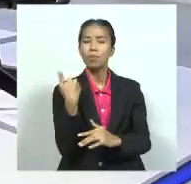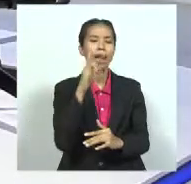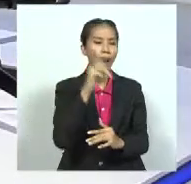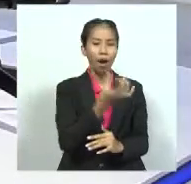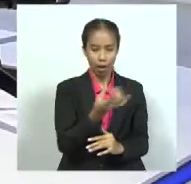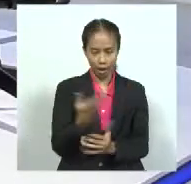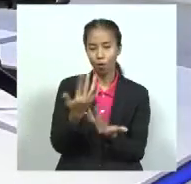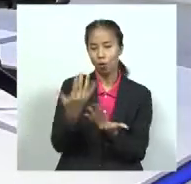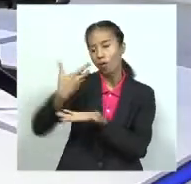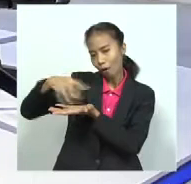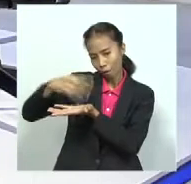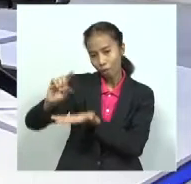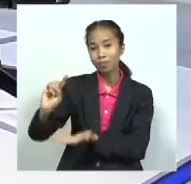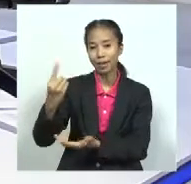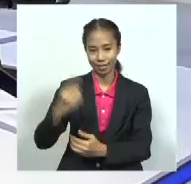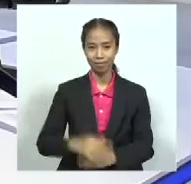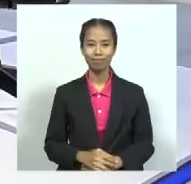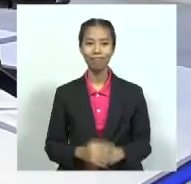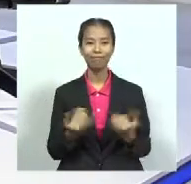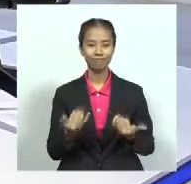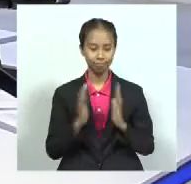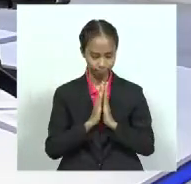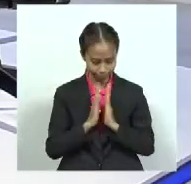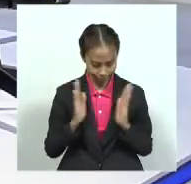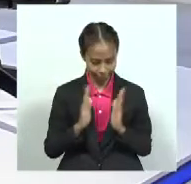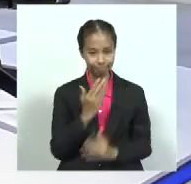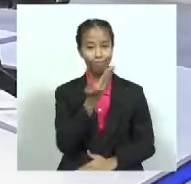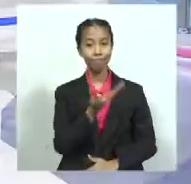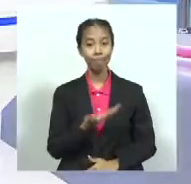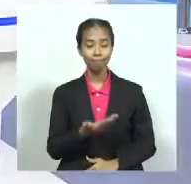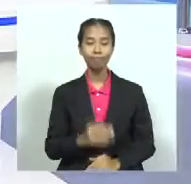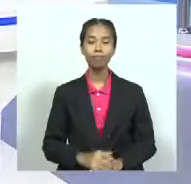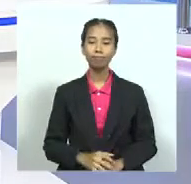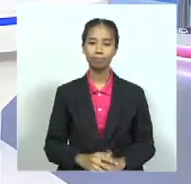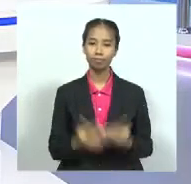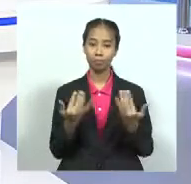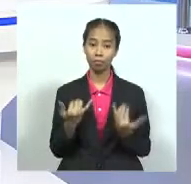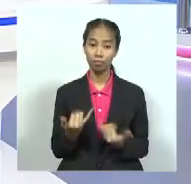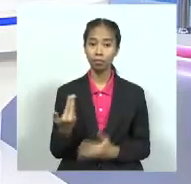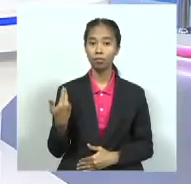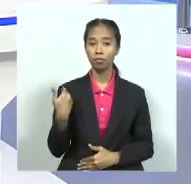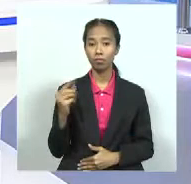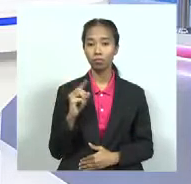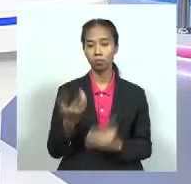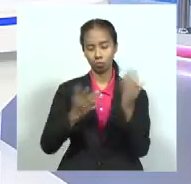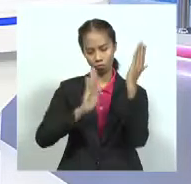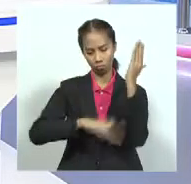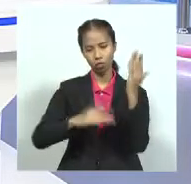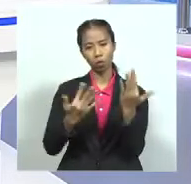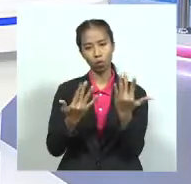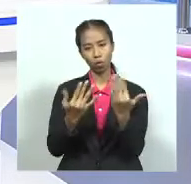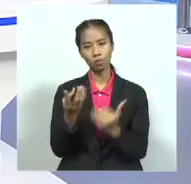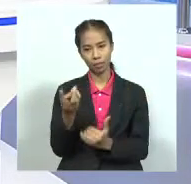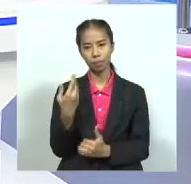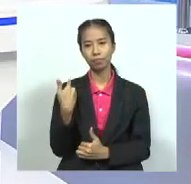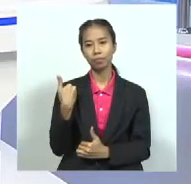ะรายงานไปให้ทราบอีกครั้งค่ะ ค่ะขอบคุณนะคะคุณปิ่นมณีคะตอนนี้คนที่อยู่ในพื้นที่ที่ปากพนังก็รอแป๊บ